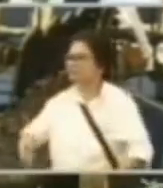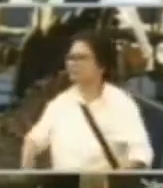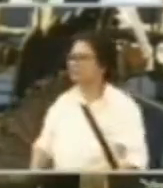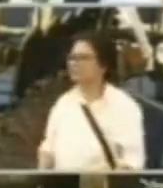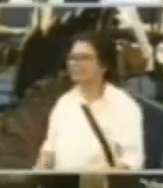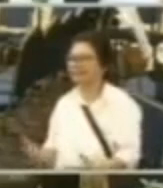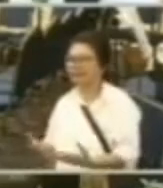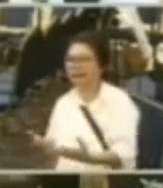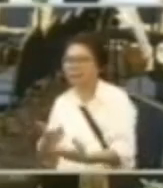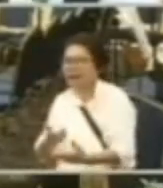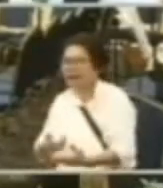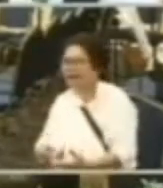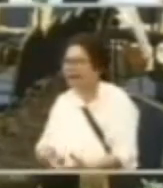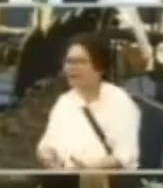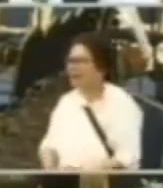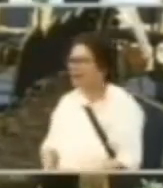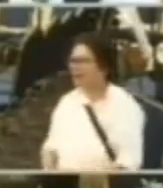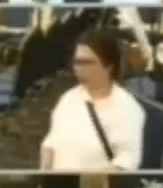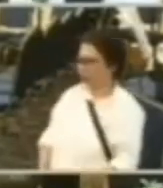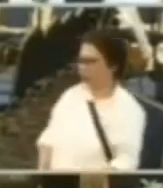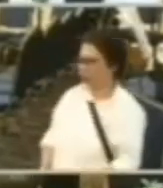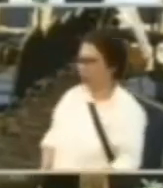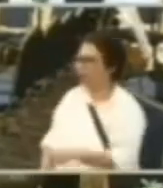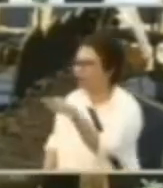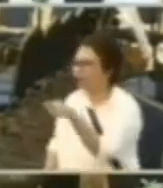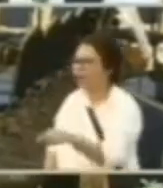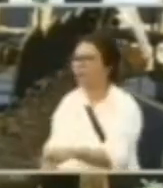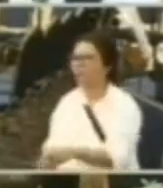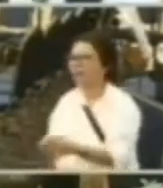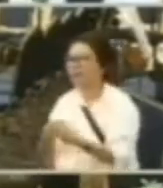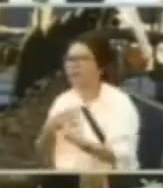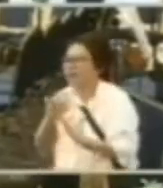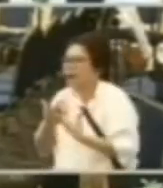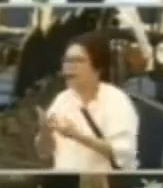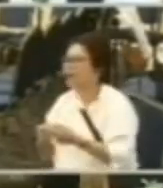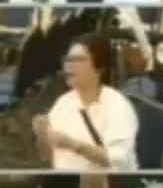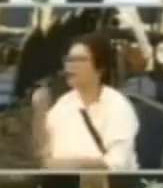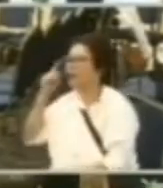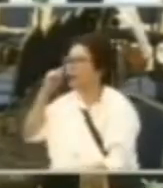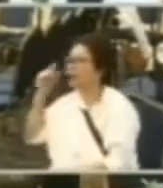Maksudnya, Mo? Kok cuman gini? Simpulkan sendiri.